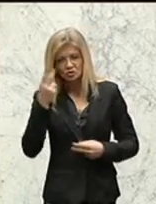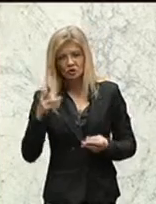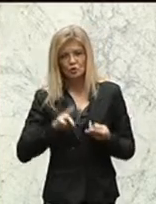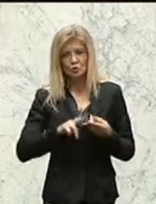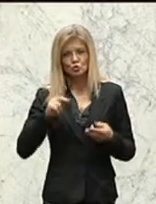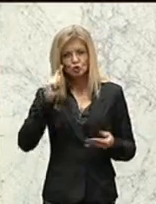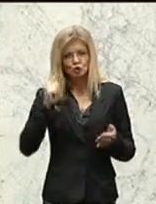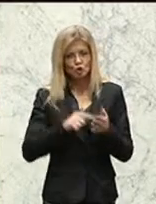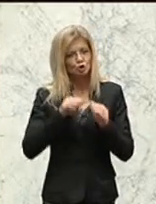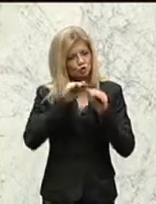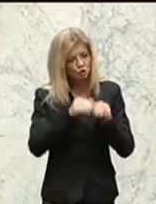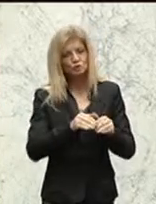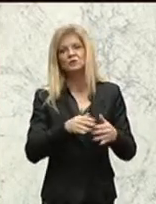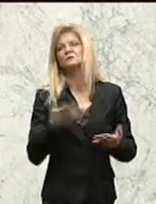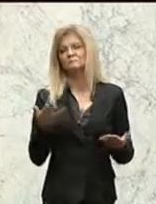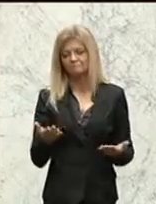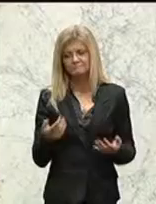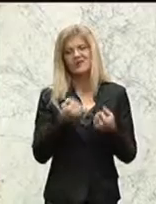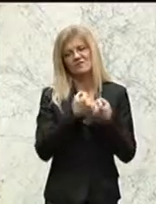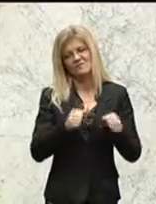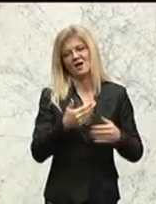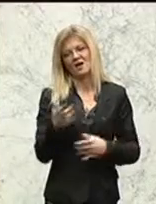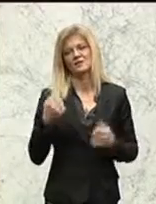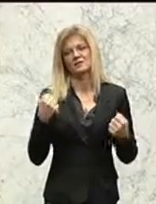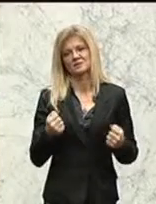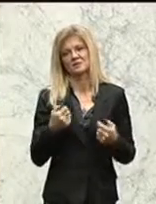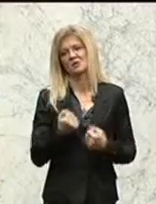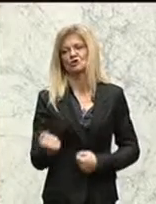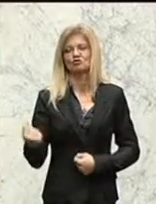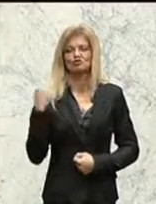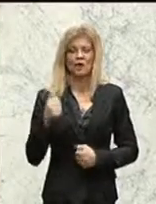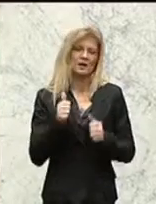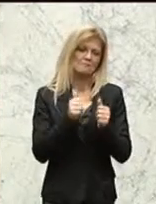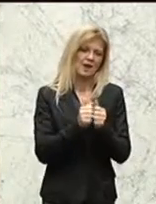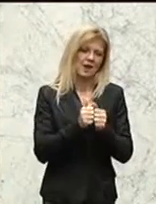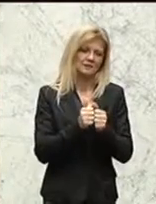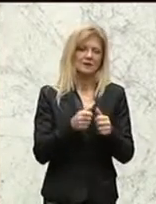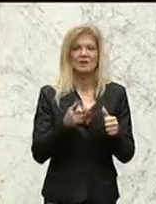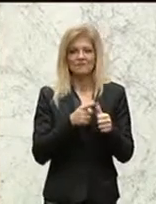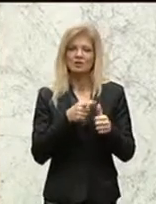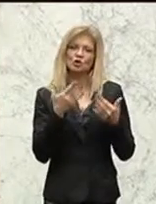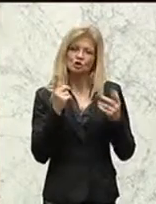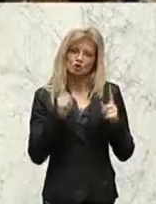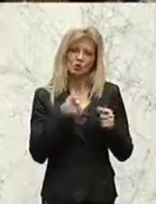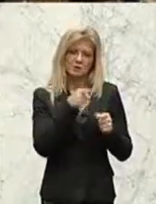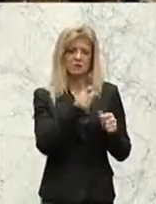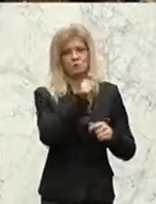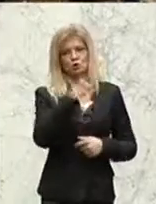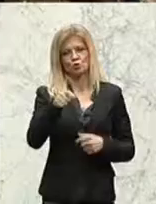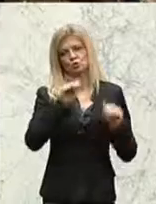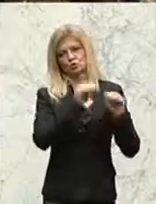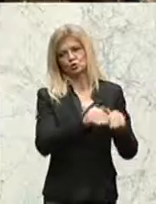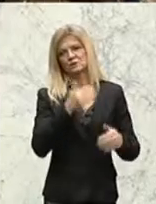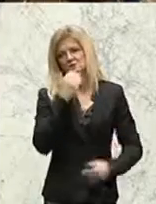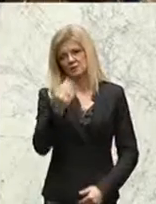Fall einen starken Partner, wenn es darum geht, Ihre Sicherheit zu schützen. Danke. Hier